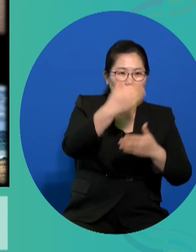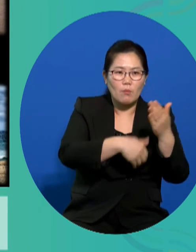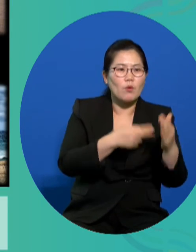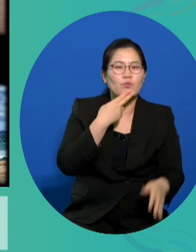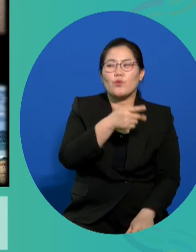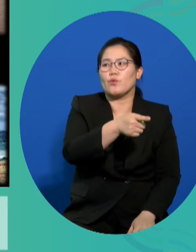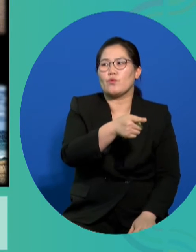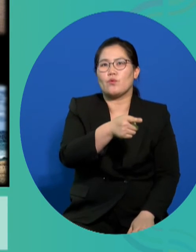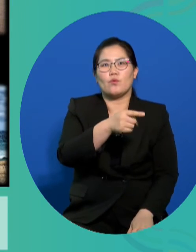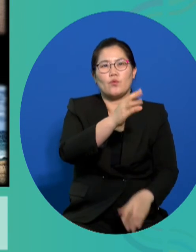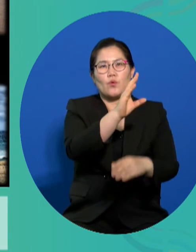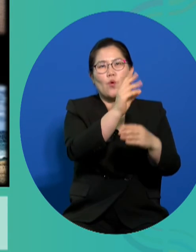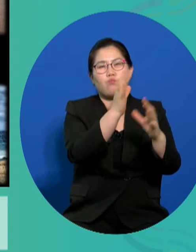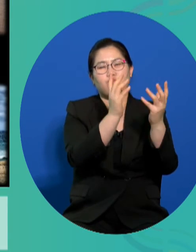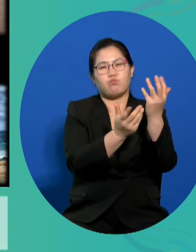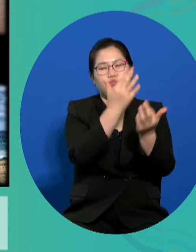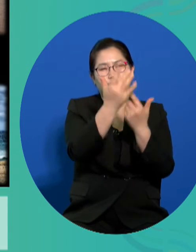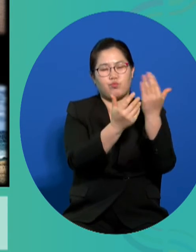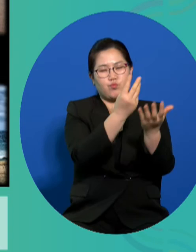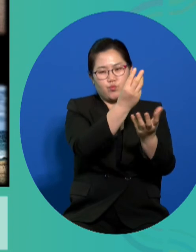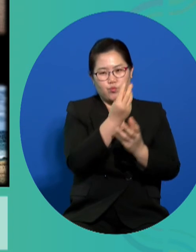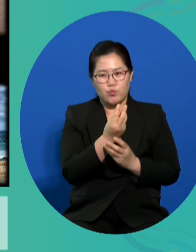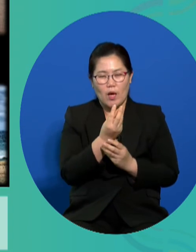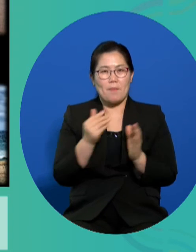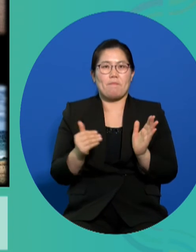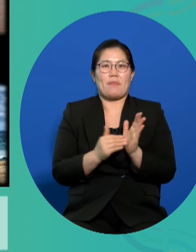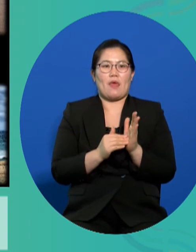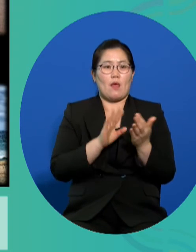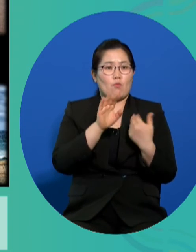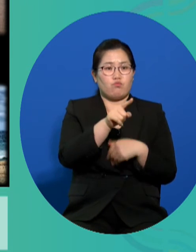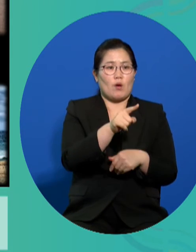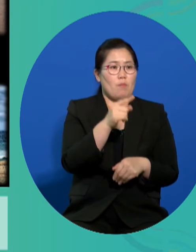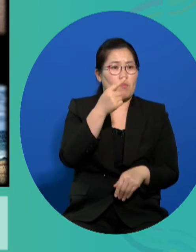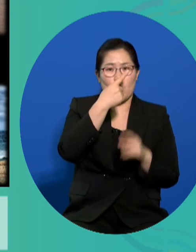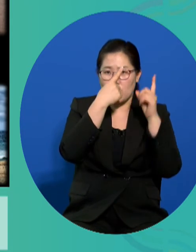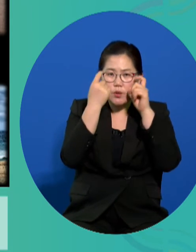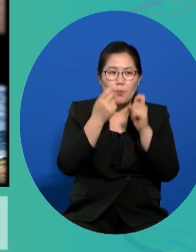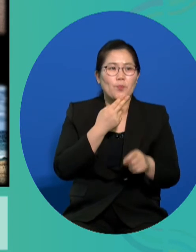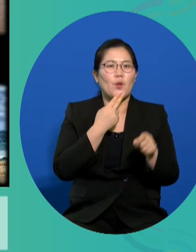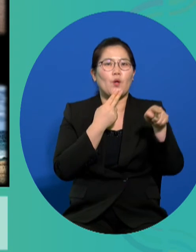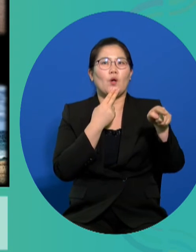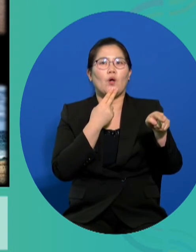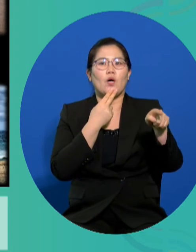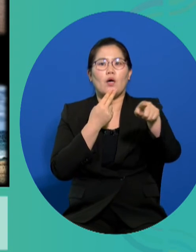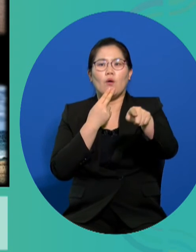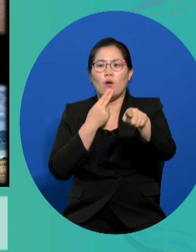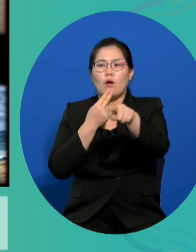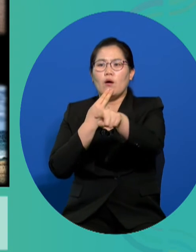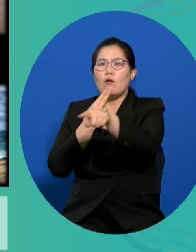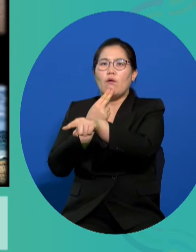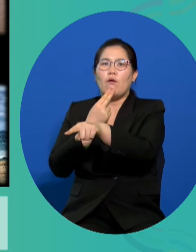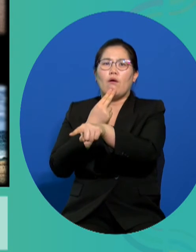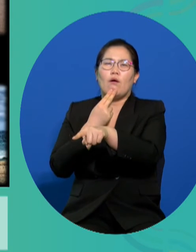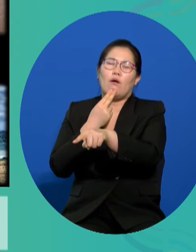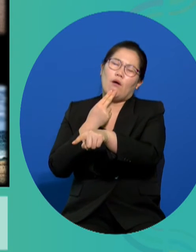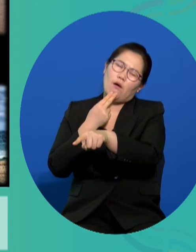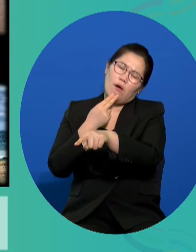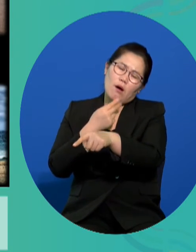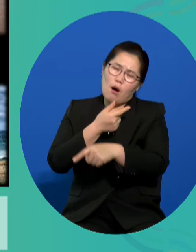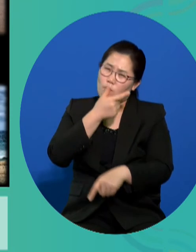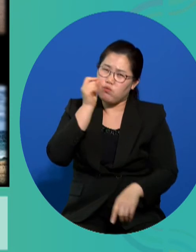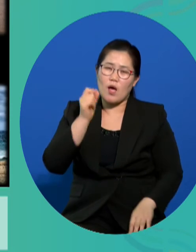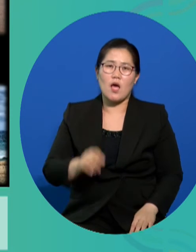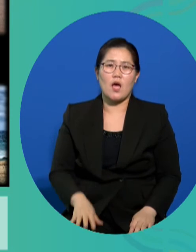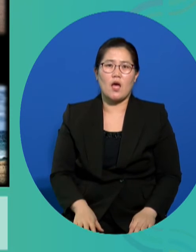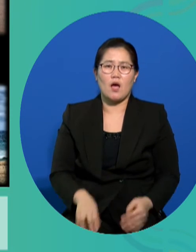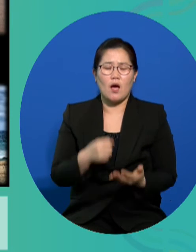있다면 그 유산에 대한 가치 창출을 우리가 고민할까? 전혀 안 할 거라고요, 여러분들. 너무 부족하다 이런